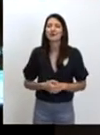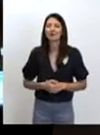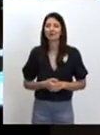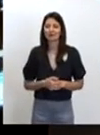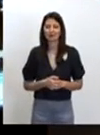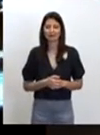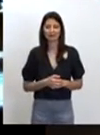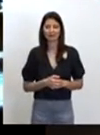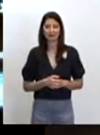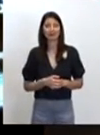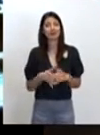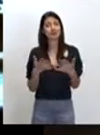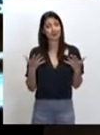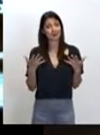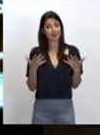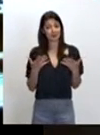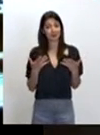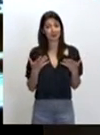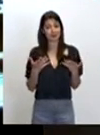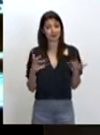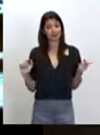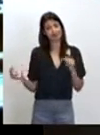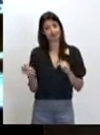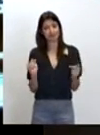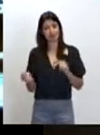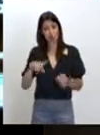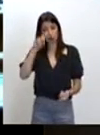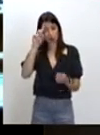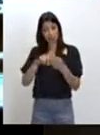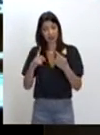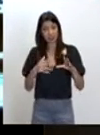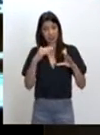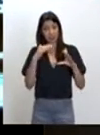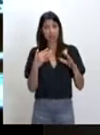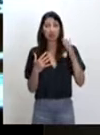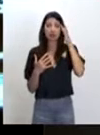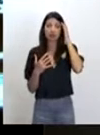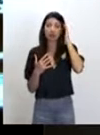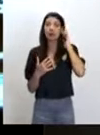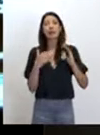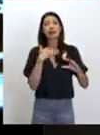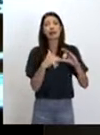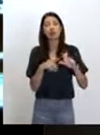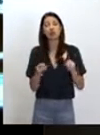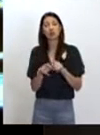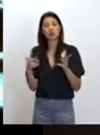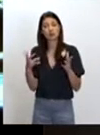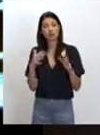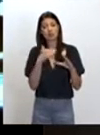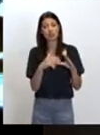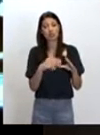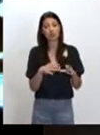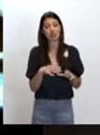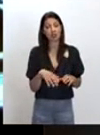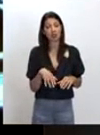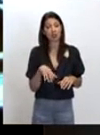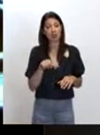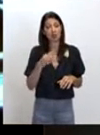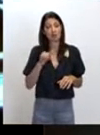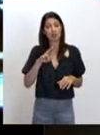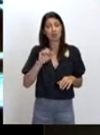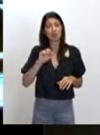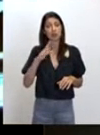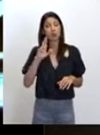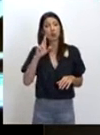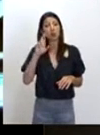Il s'agit d'une délibération pour le renouvellement de la crèche, de la concession de service public de la crèche Mirassou dans le quartier de